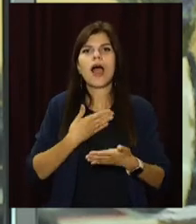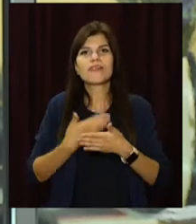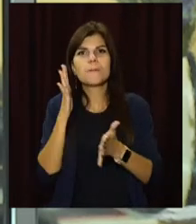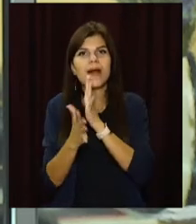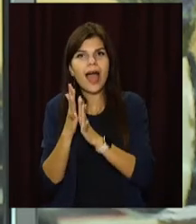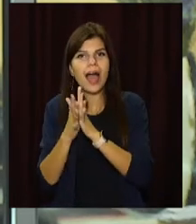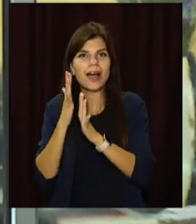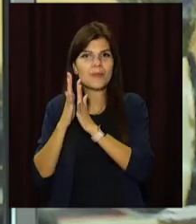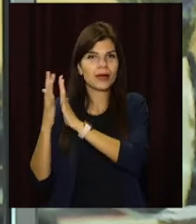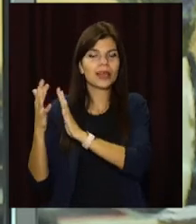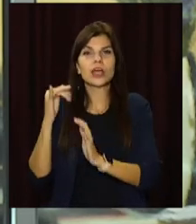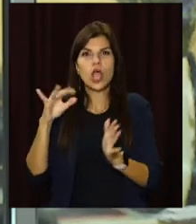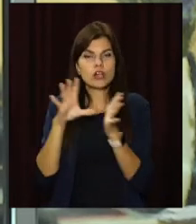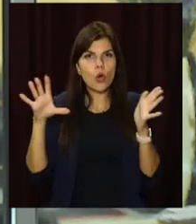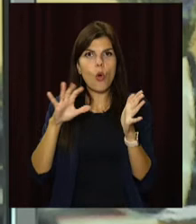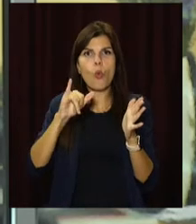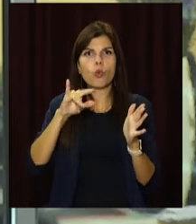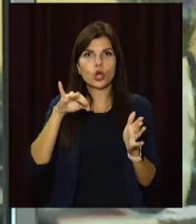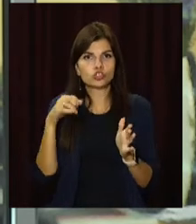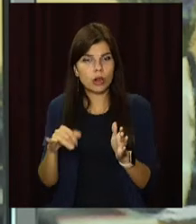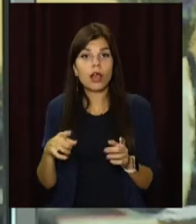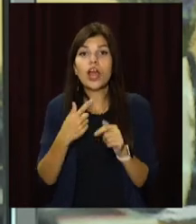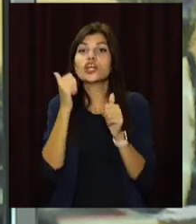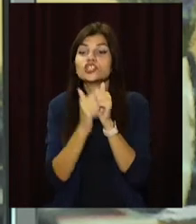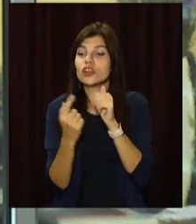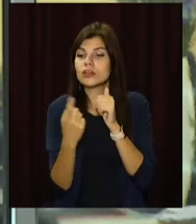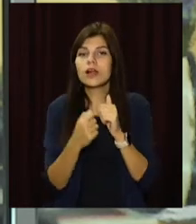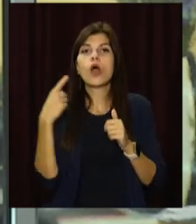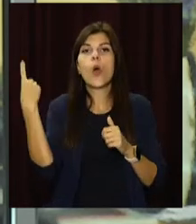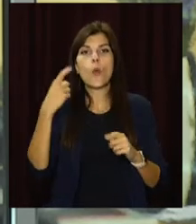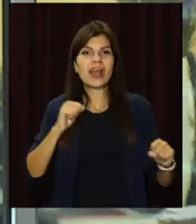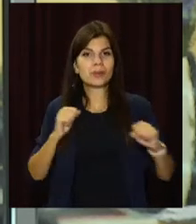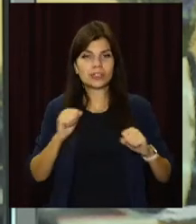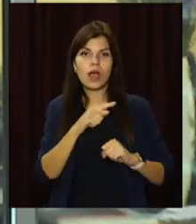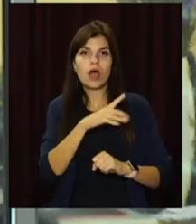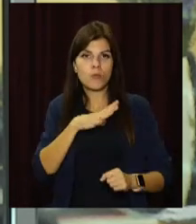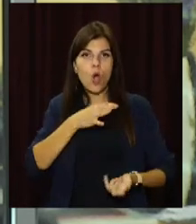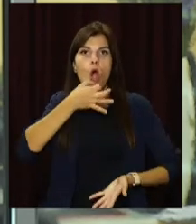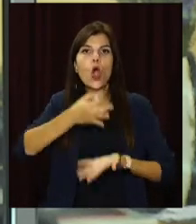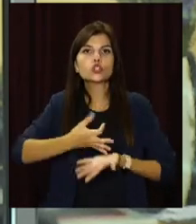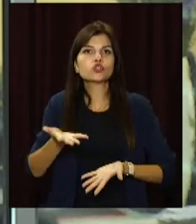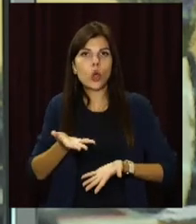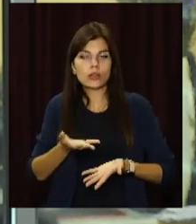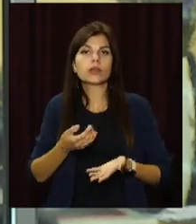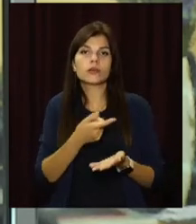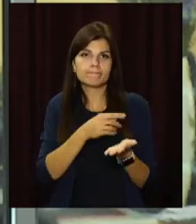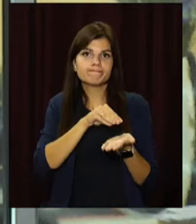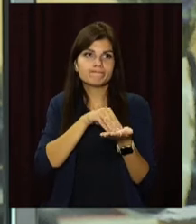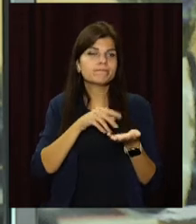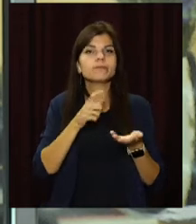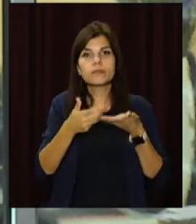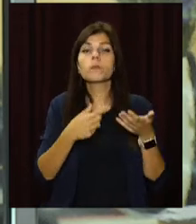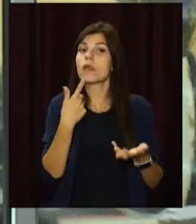парки та рекордний врожай. Про це говорили на щотижневому звіті в облдержадміністрації. Продовжують в регіоні і вакцинацію